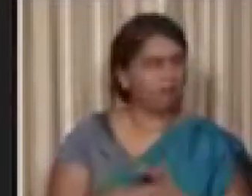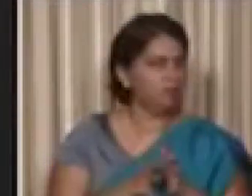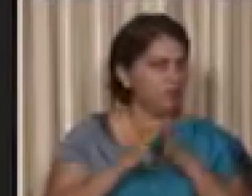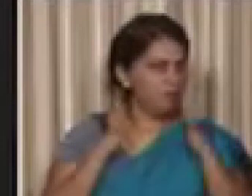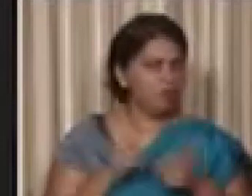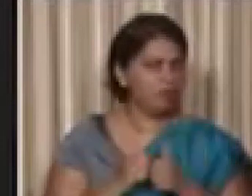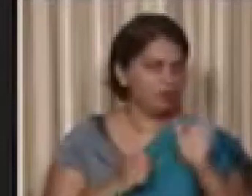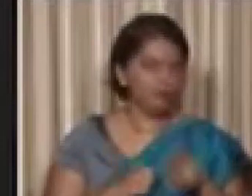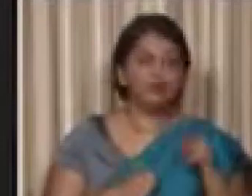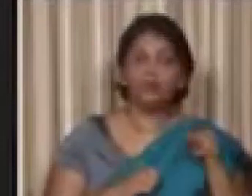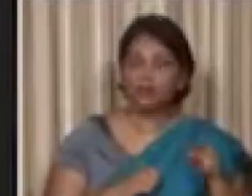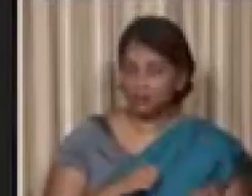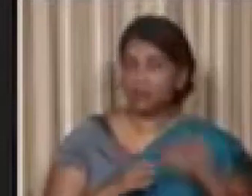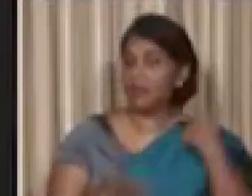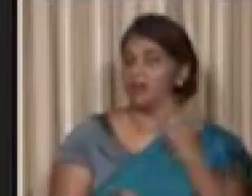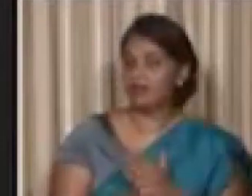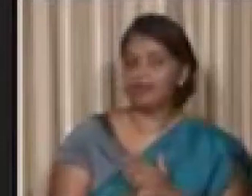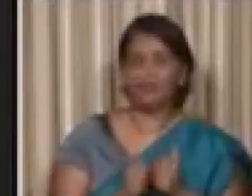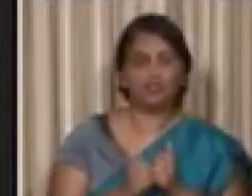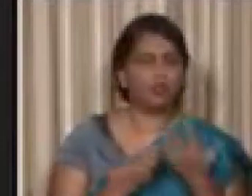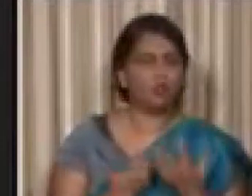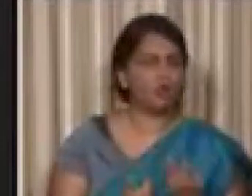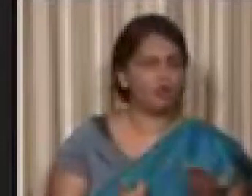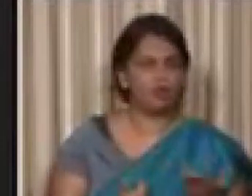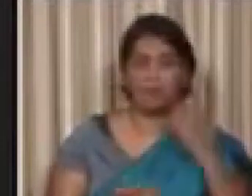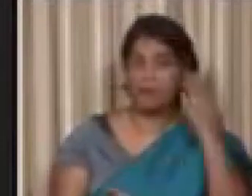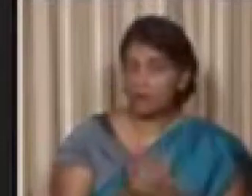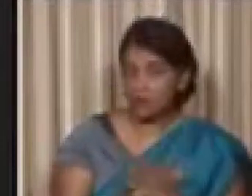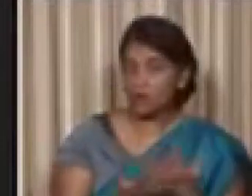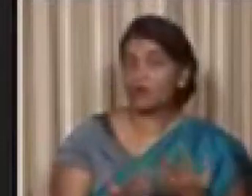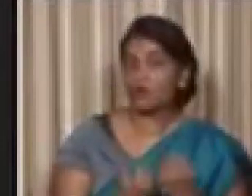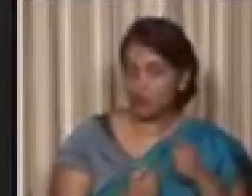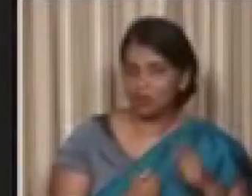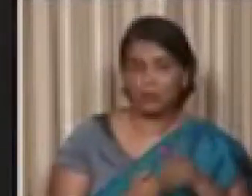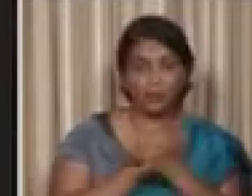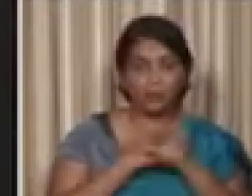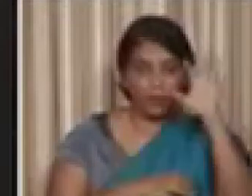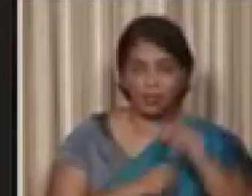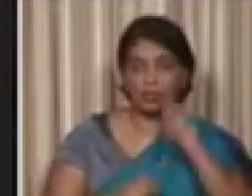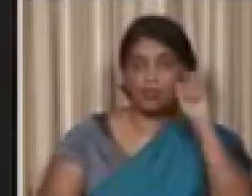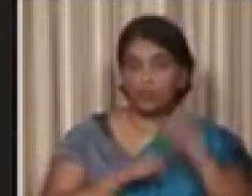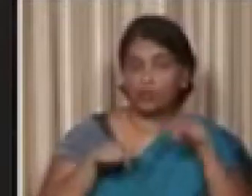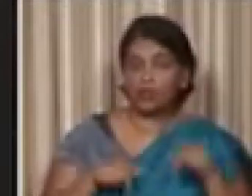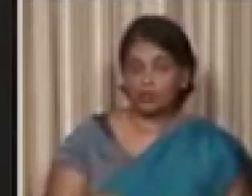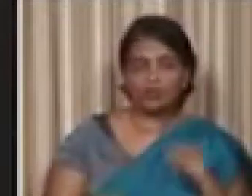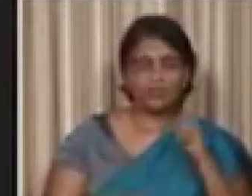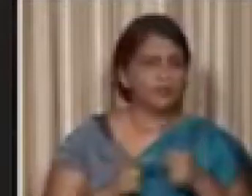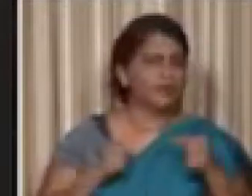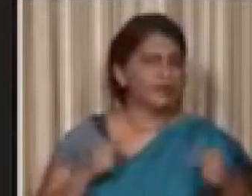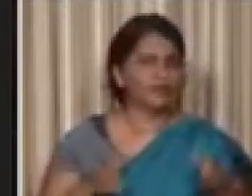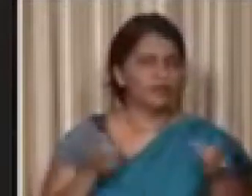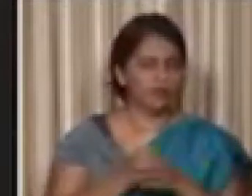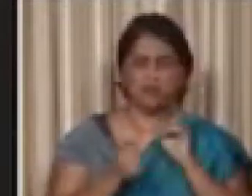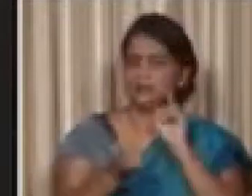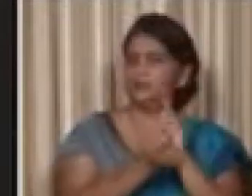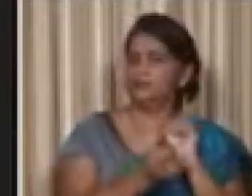සිද්ධ වෙනවා. ඒතකොට මේක වළක්ව ගන්න කාටද ඕන? ඒ වළක්ව ගන්න ඕන කුඩු ගේන මිනිස්සු අද ගිහිල්ලා සමහර විපක්ෂයේ කණ්ඩායම් මුණ